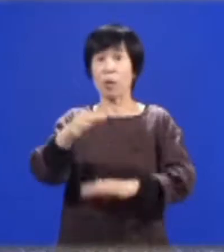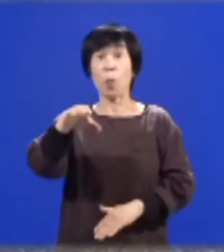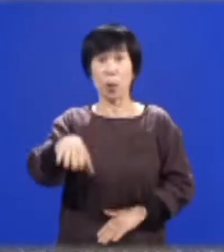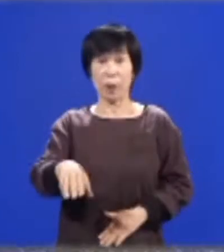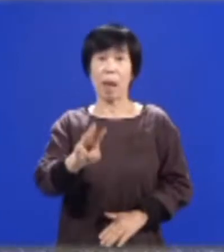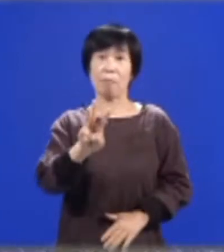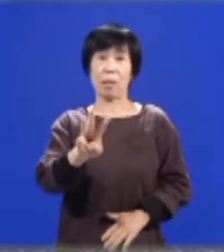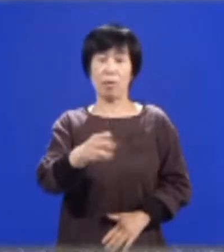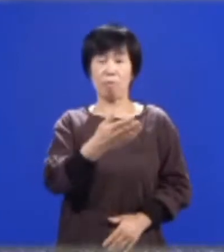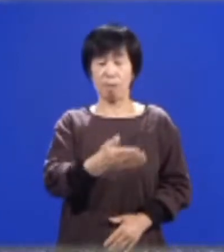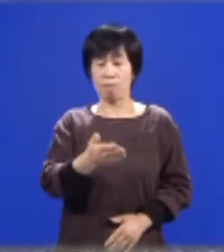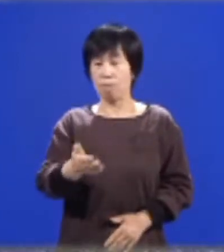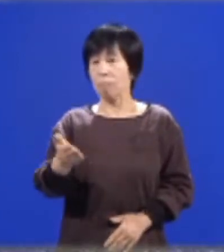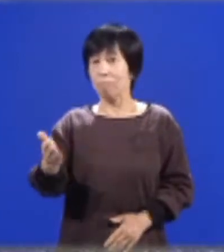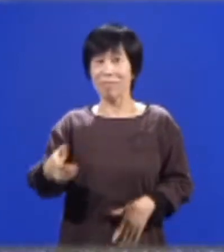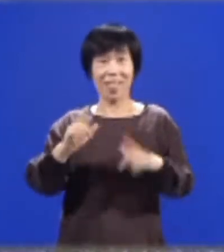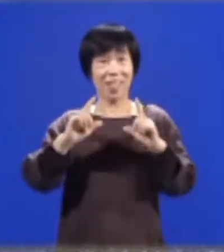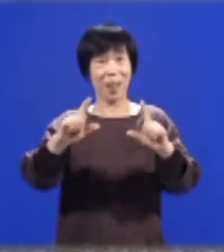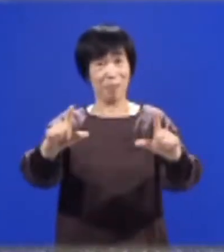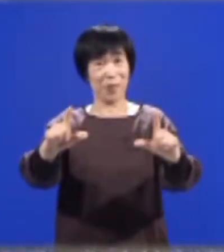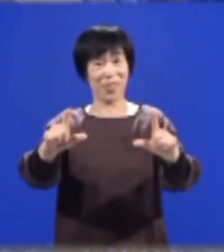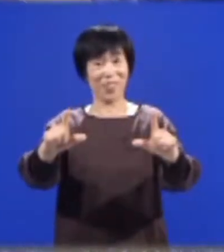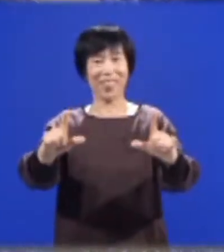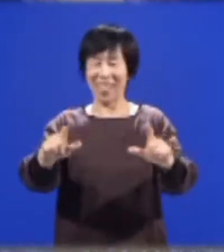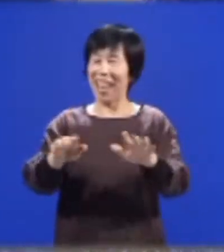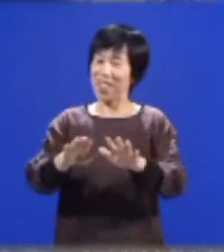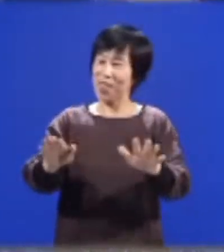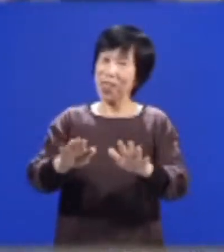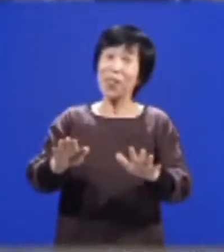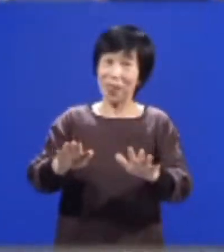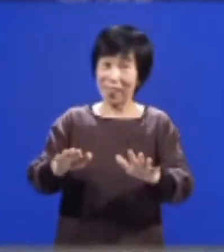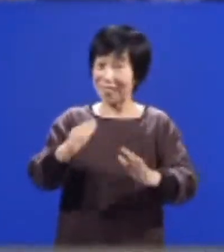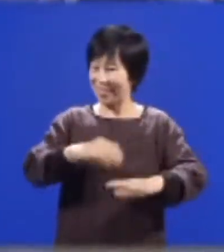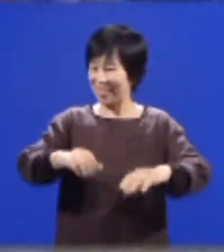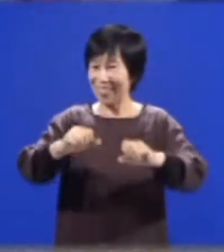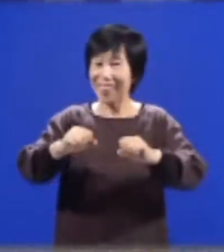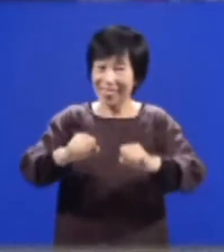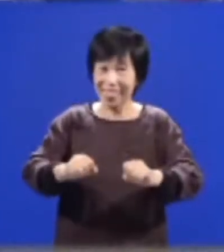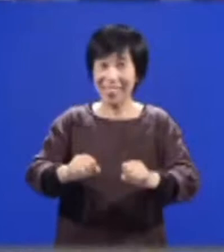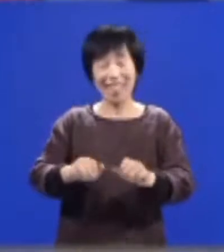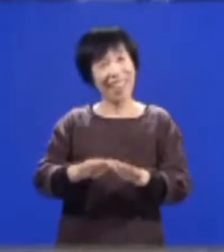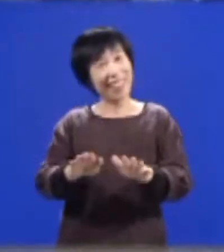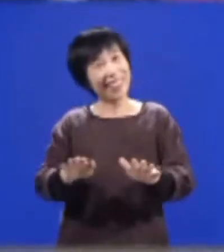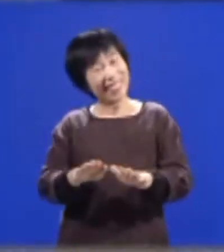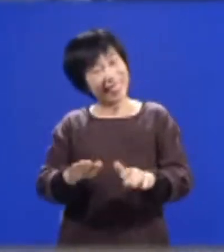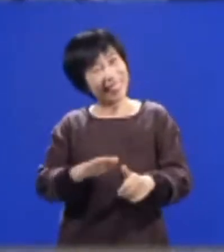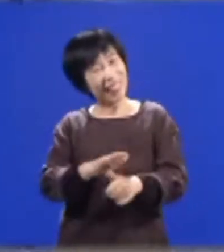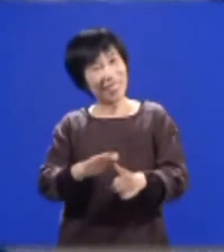に披露しているんですって。みんな元気いっぱいで可愛らしいわ。